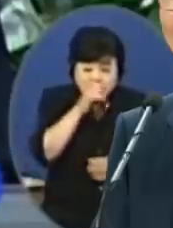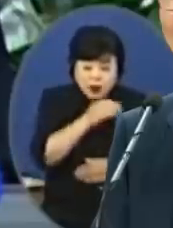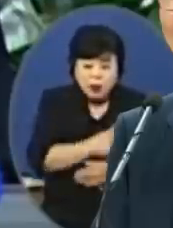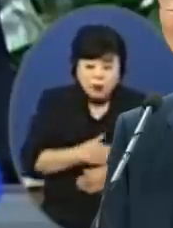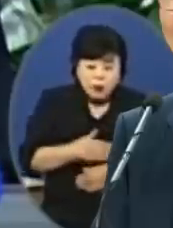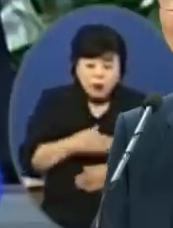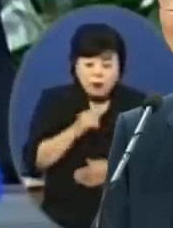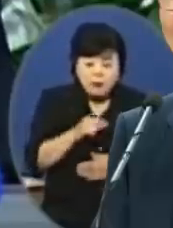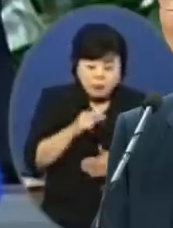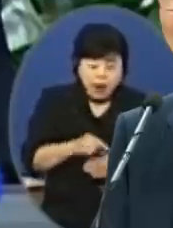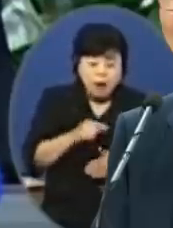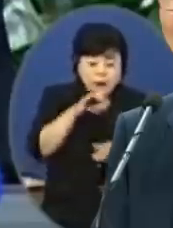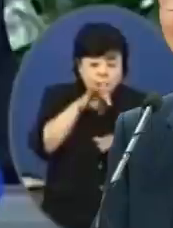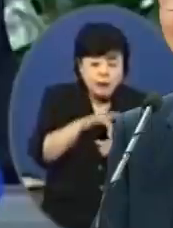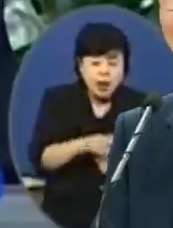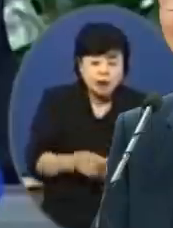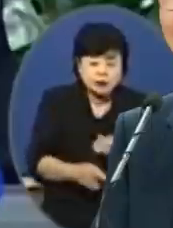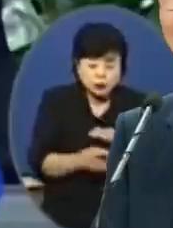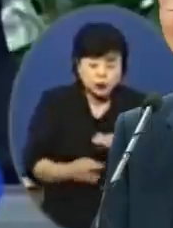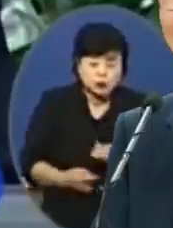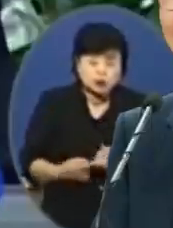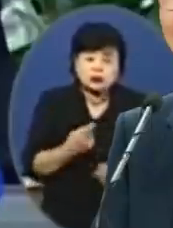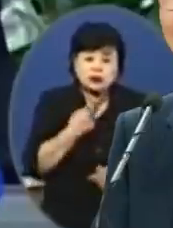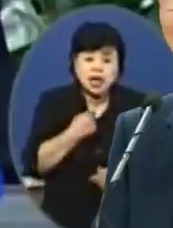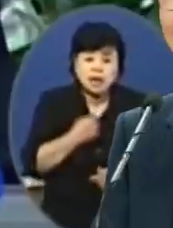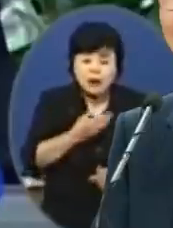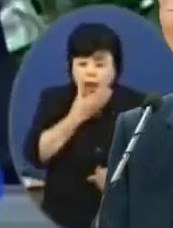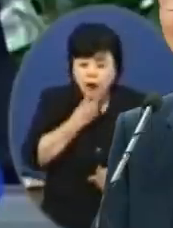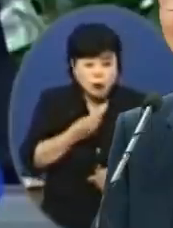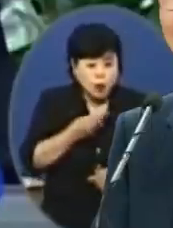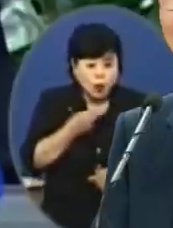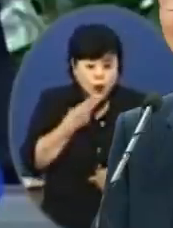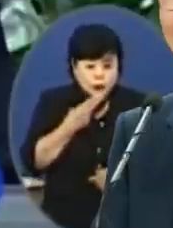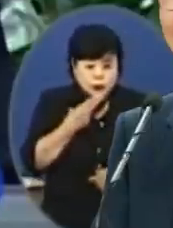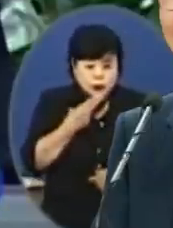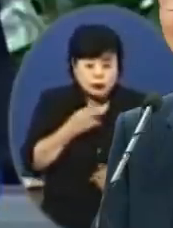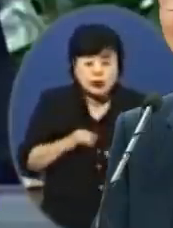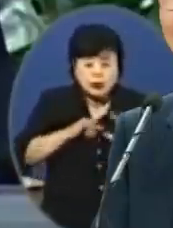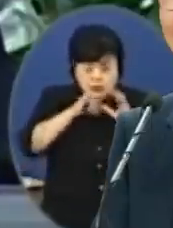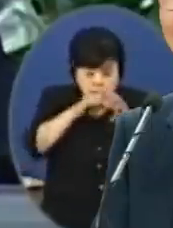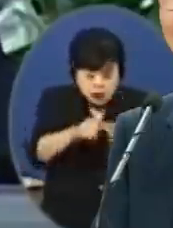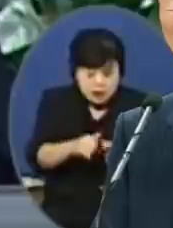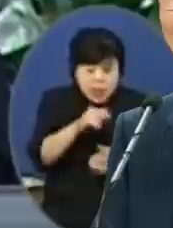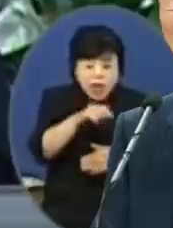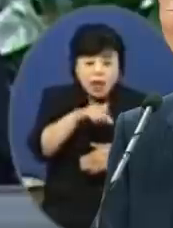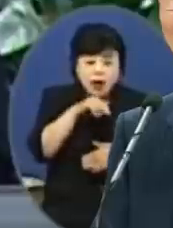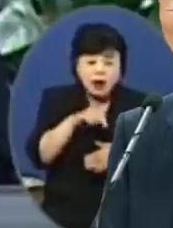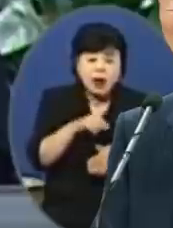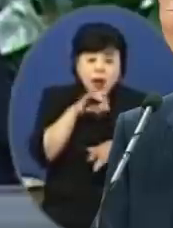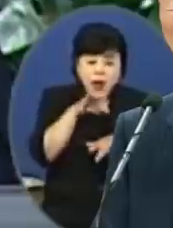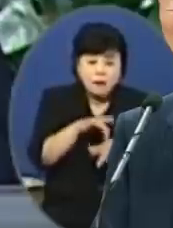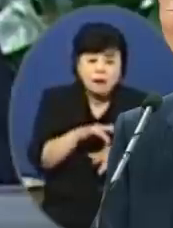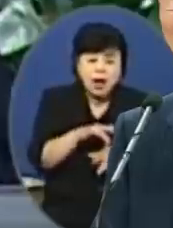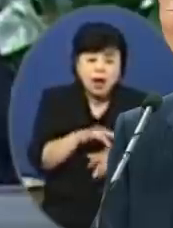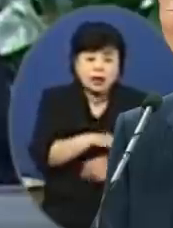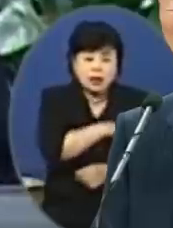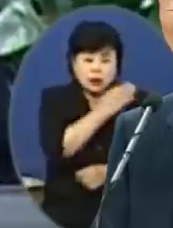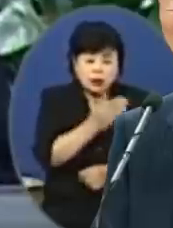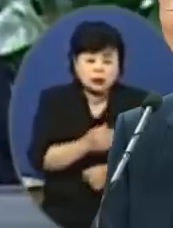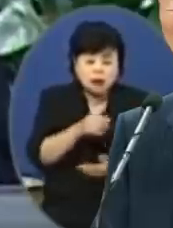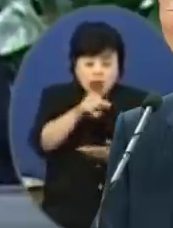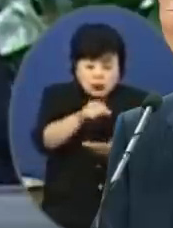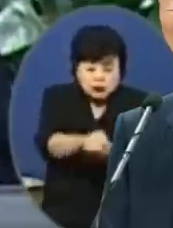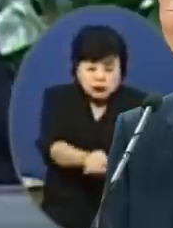심신이 마귀에게 도적질을 당하고 어떻게 행복하게 살 수 있는 것입니까? 온 세상은 마귀의 정사와 권세가